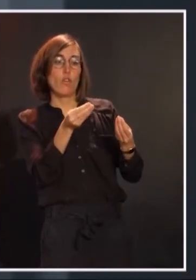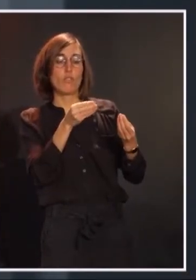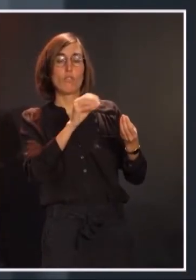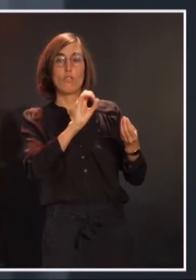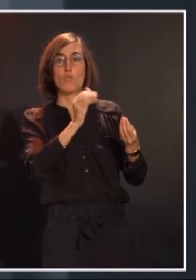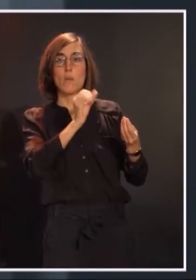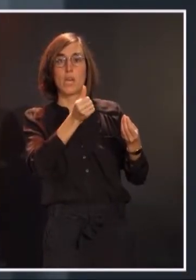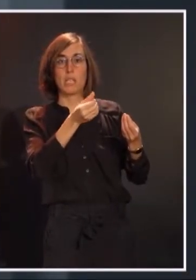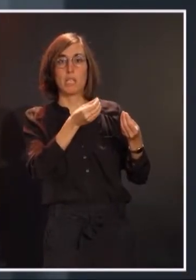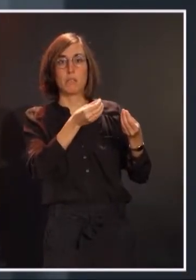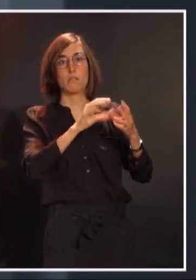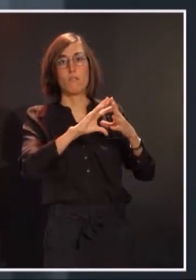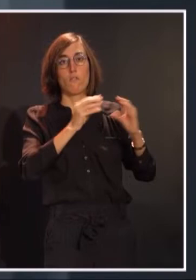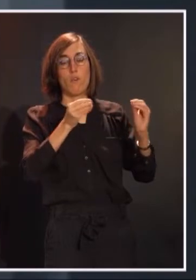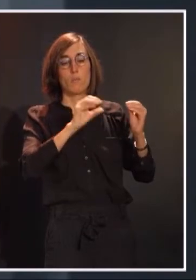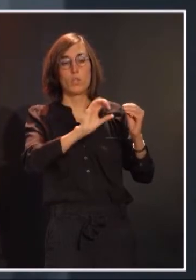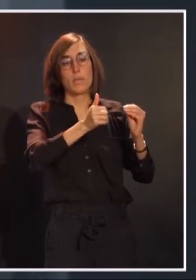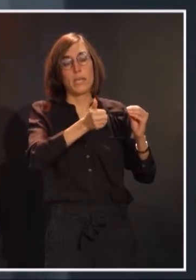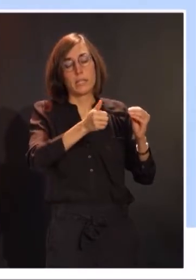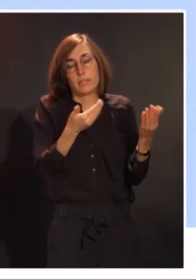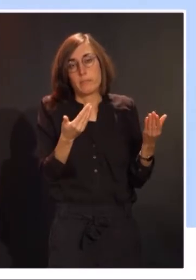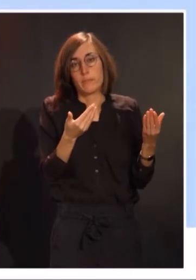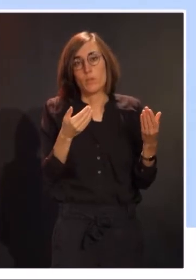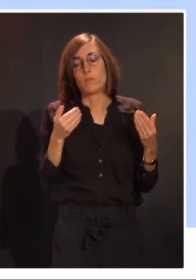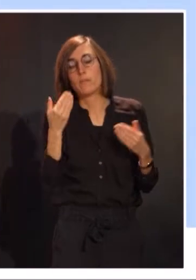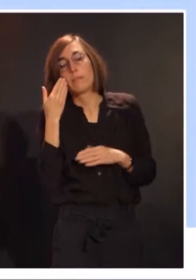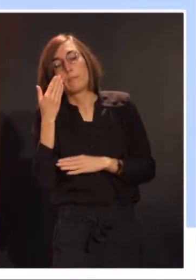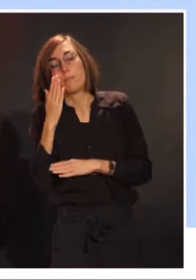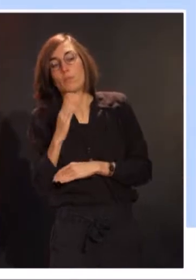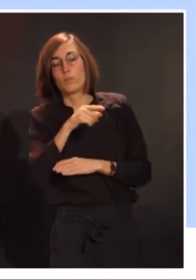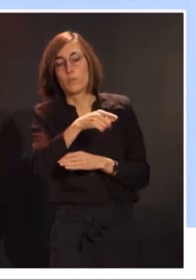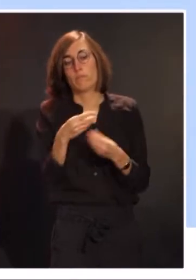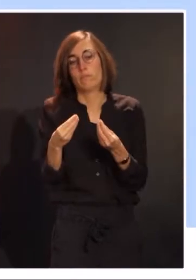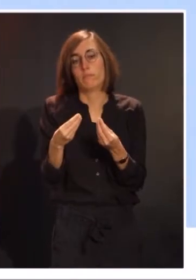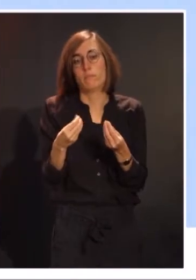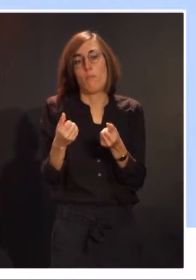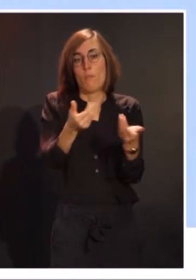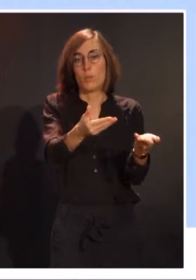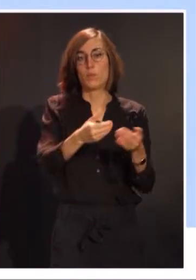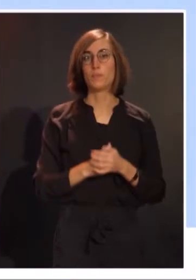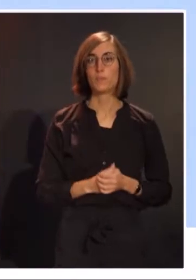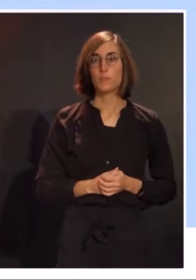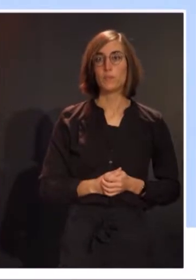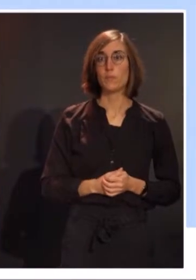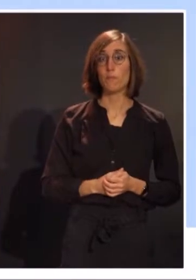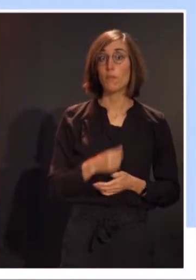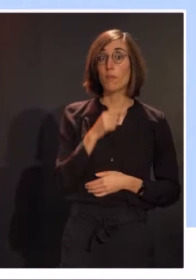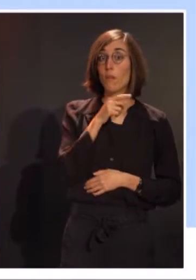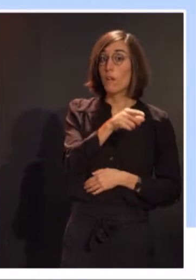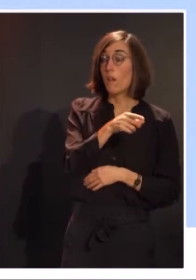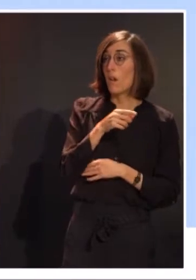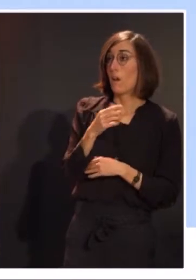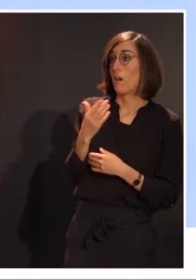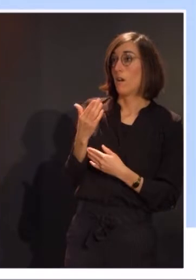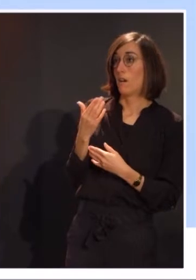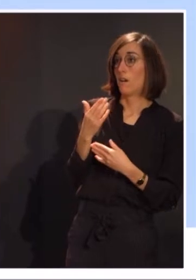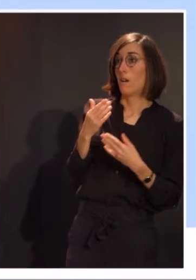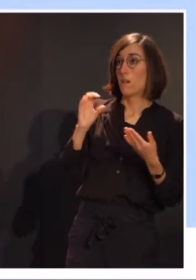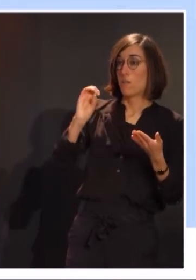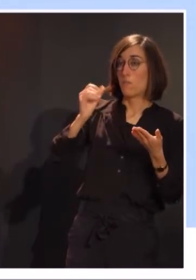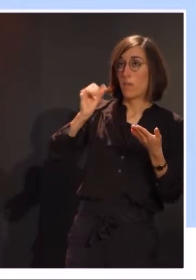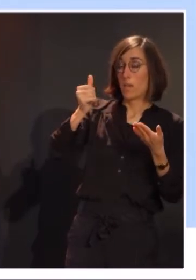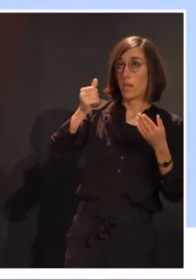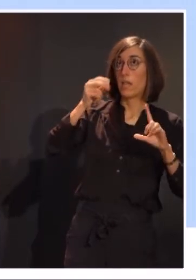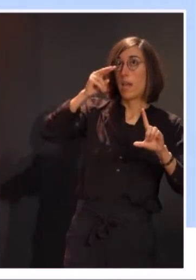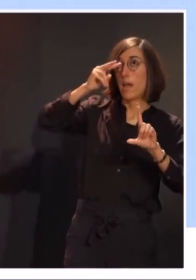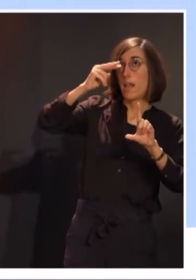Donc Julien, avec cet ordinateur, il sera capable d'écouter les consignes et les textes qui ont été donnés en version numérique.